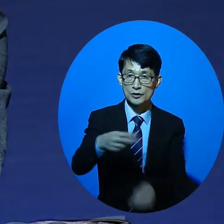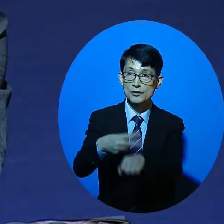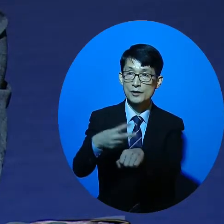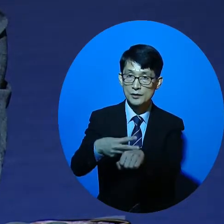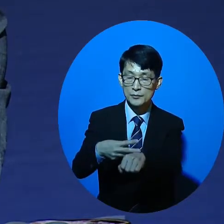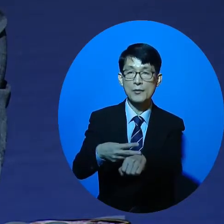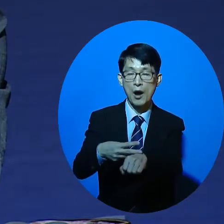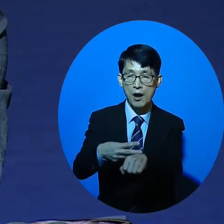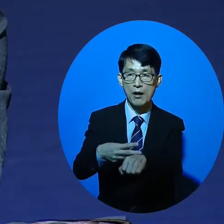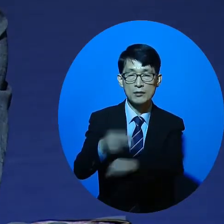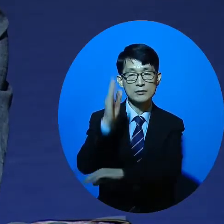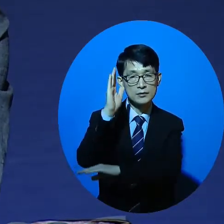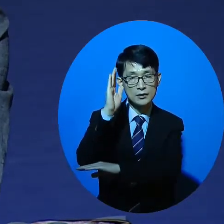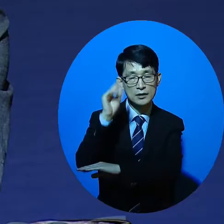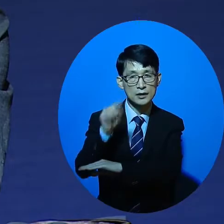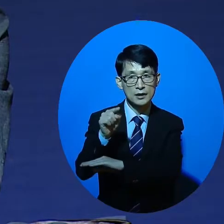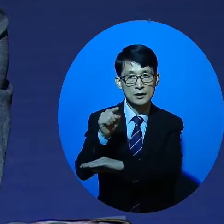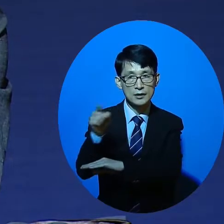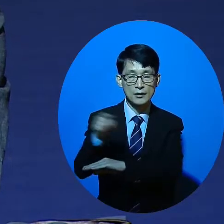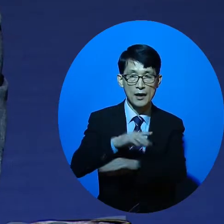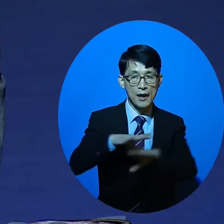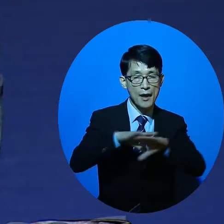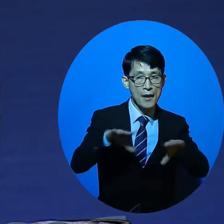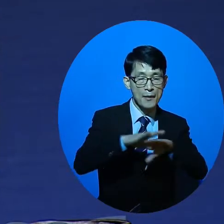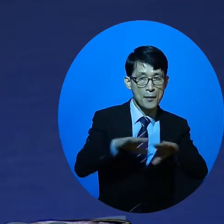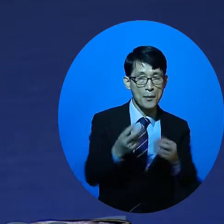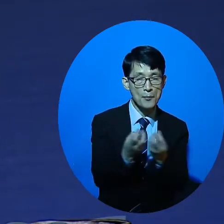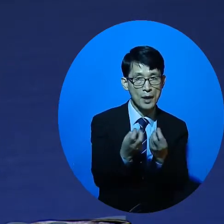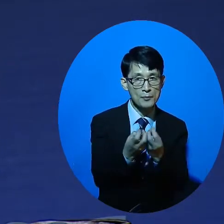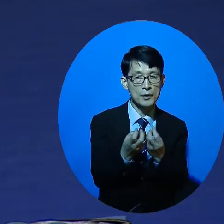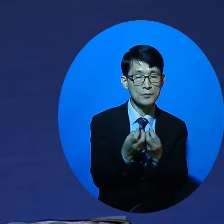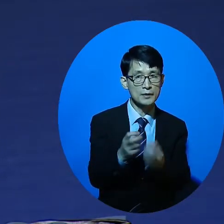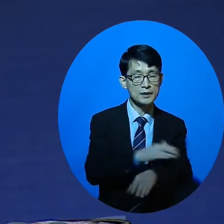또 예리한 대응 방안을 잘 살펴보았고요.